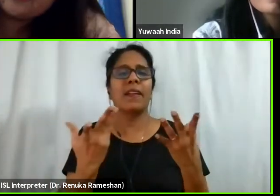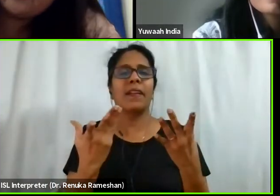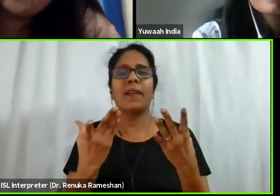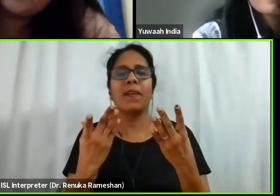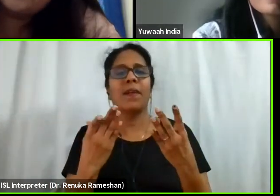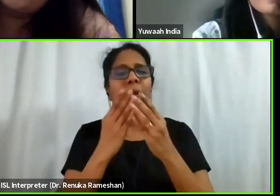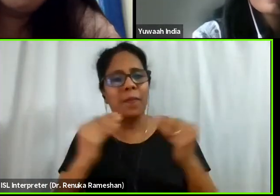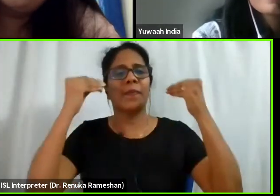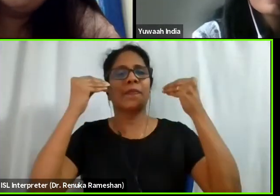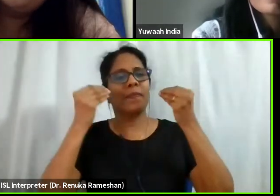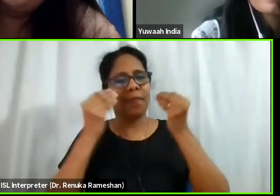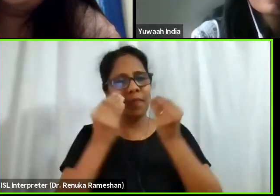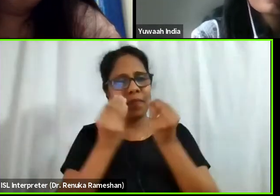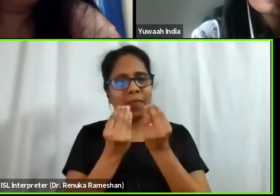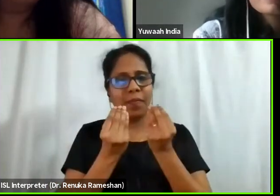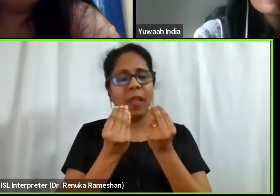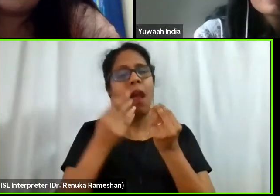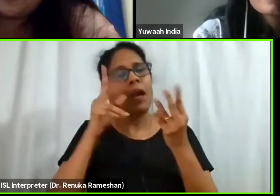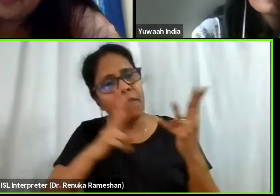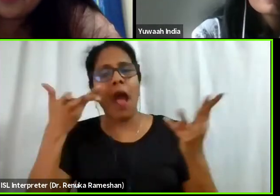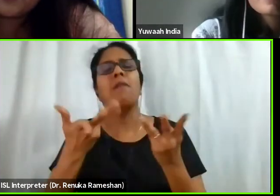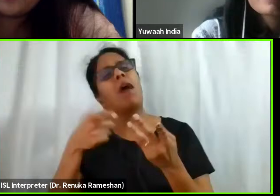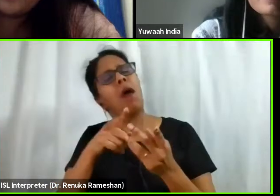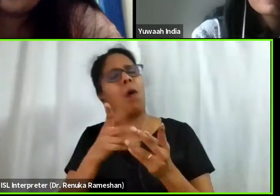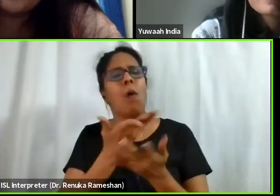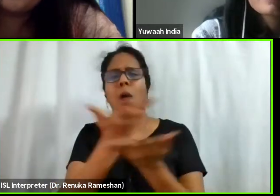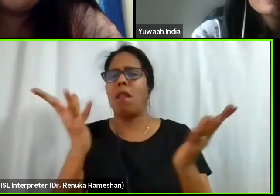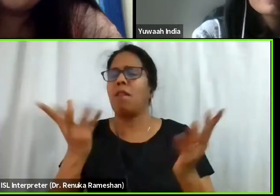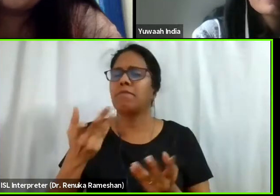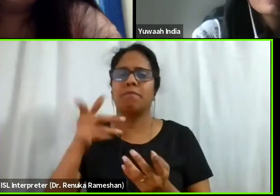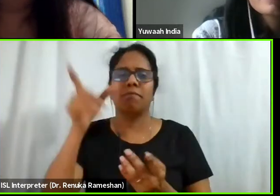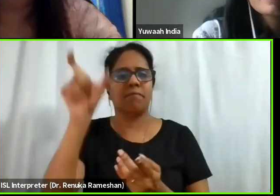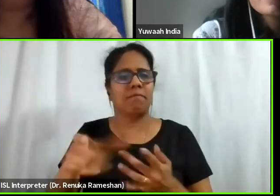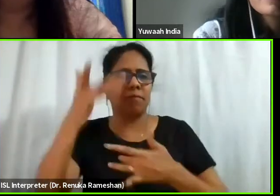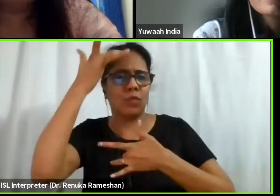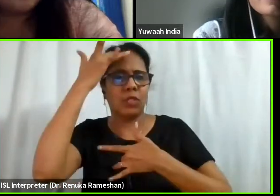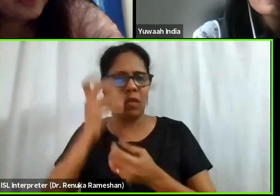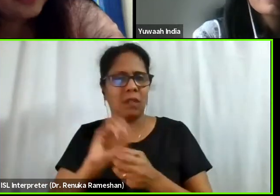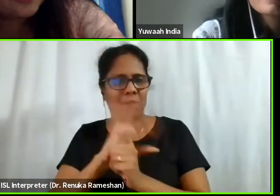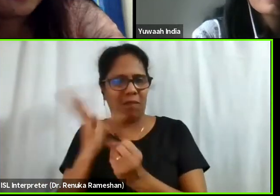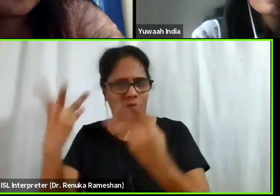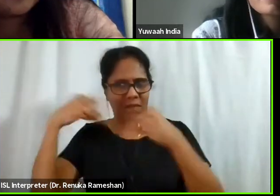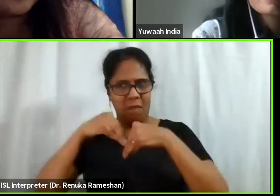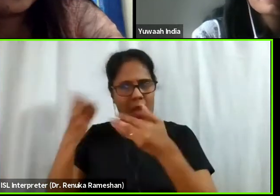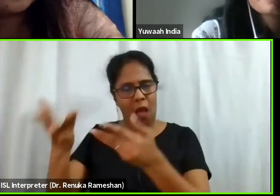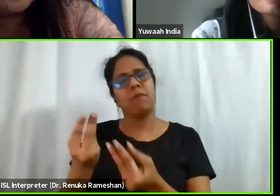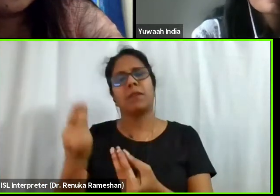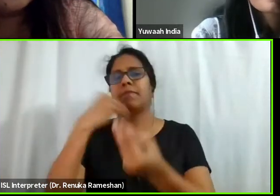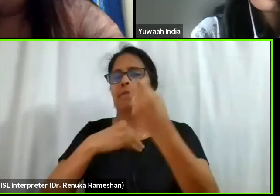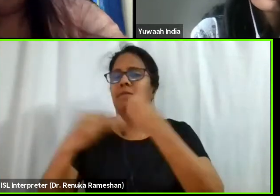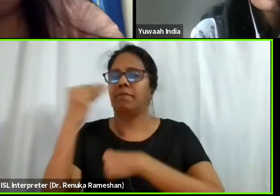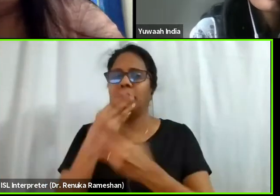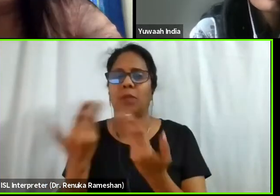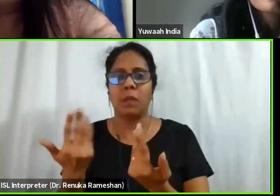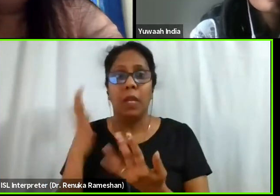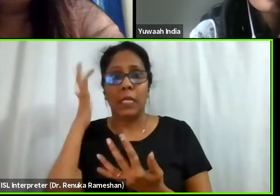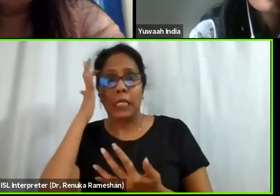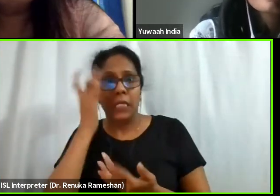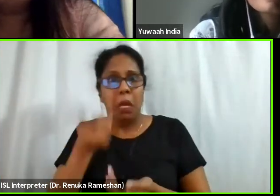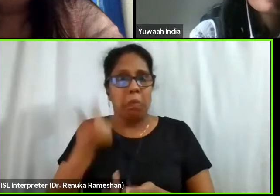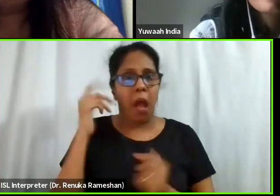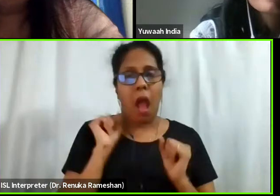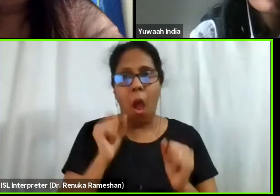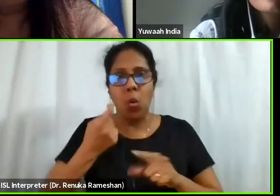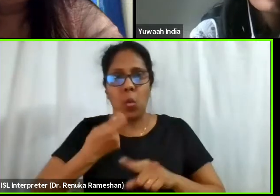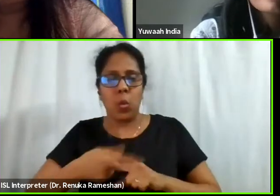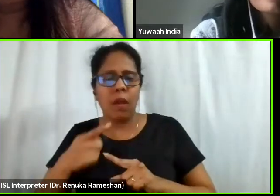उन पेशेंट को खिला सकते हो। सो आप डाइट भी कंप्लीट रखोगे, ज्यादा परेशान भी नहीं आप होगे। ऐसे हम ध्यान